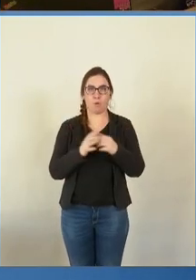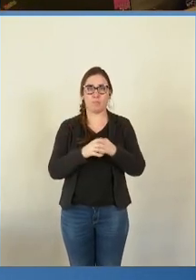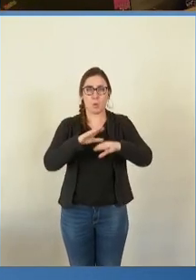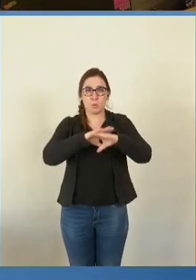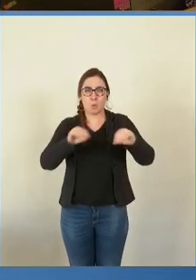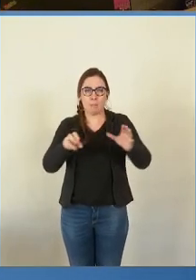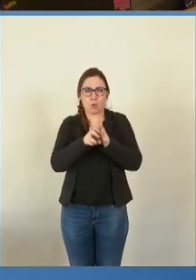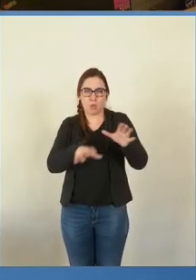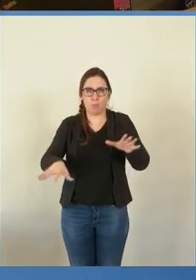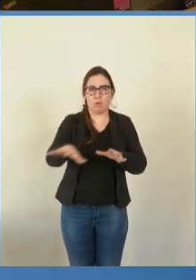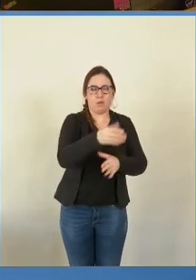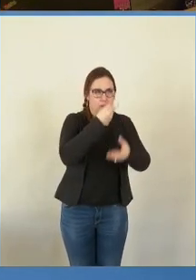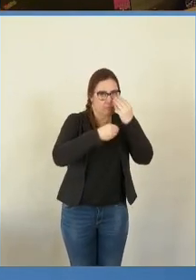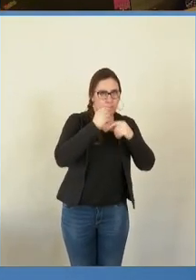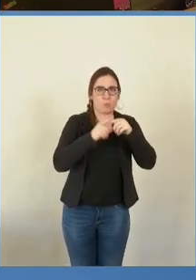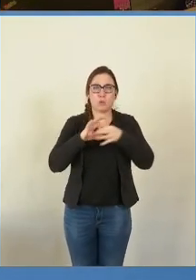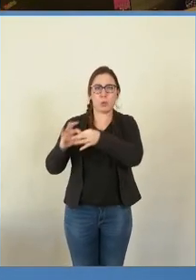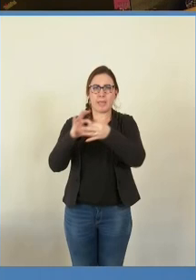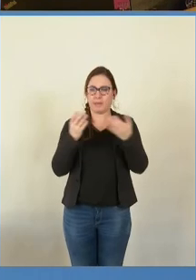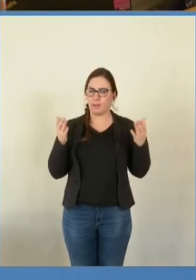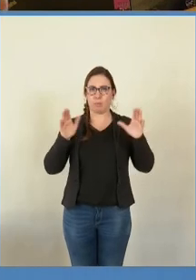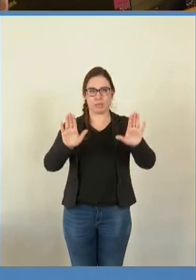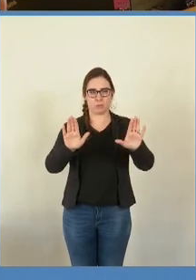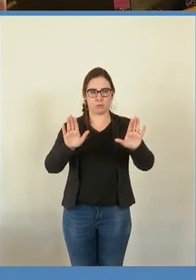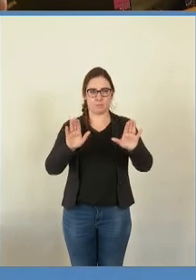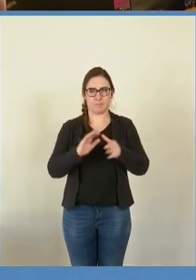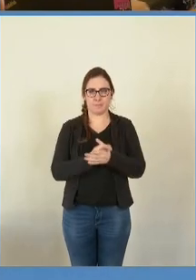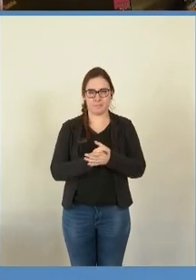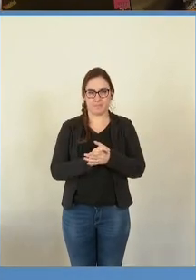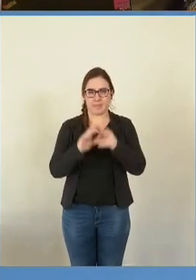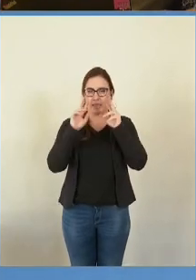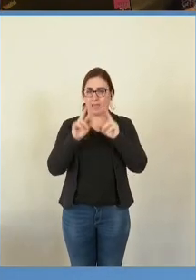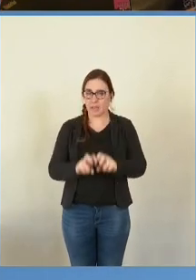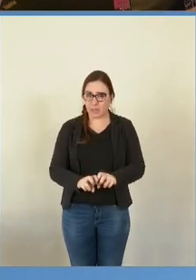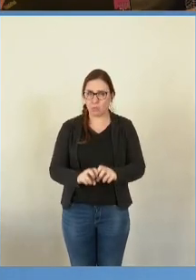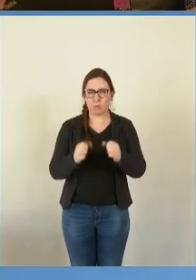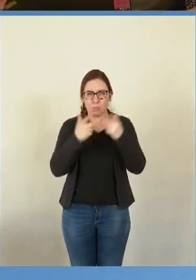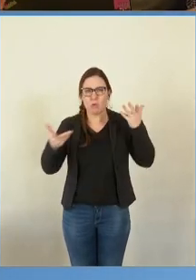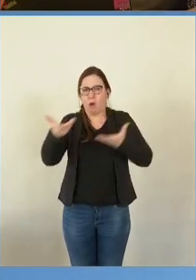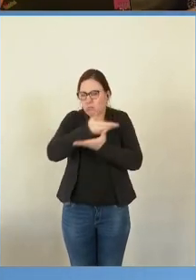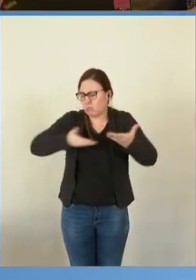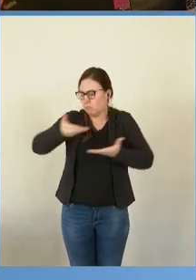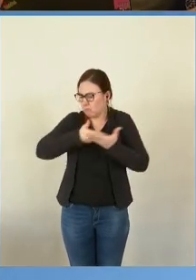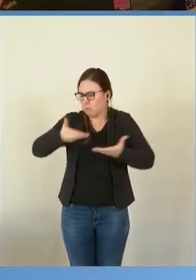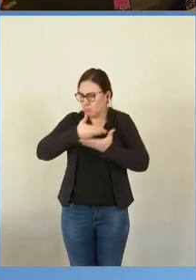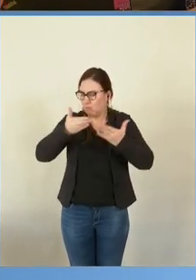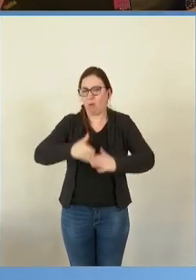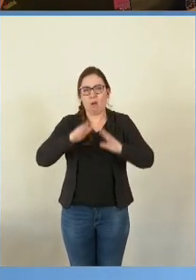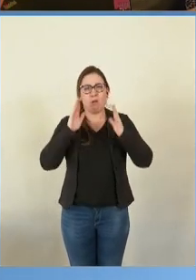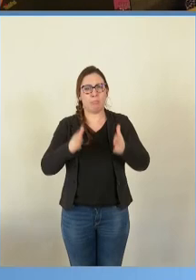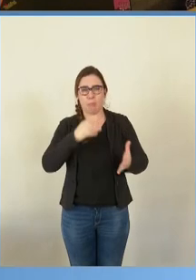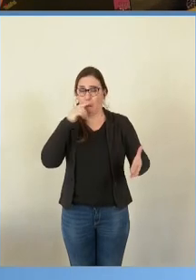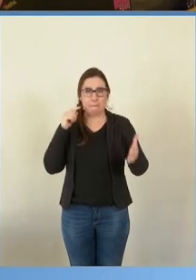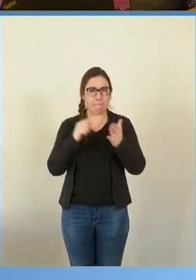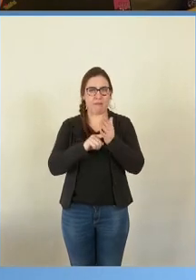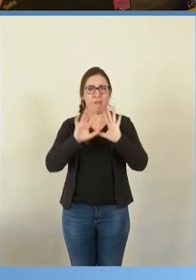l'alimentation et de la solidarité à Grenoble sur la base de cette étude et des nombreux échanges il a été convenu que le véhicule préférentiel pour